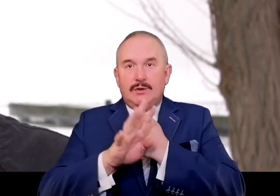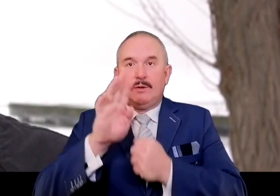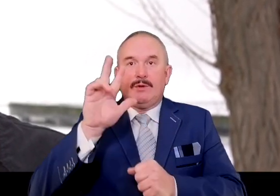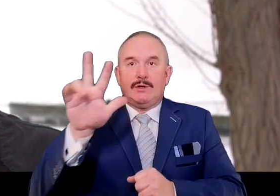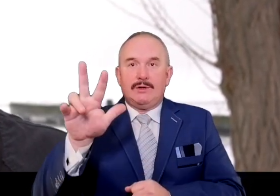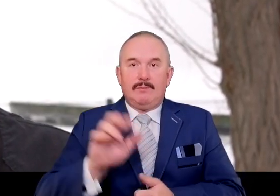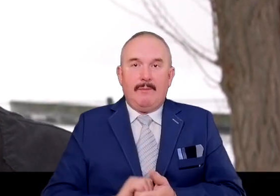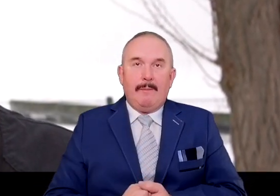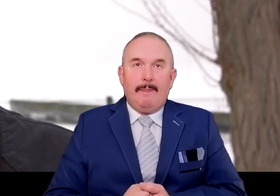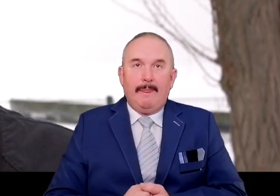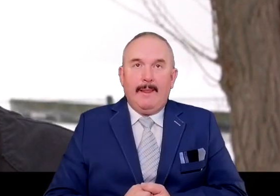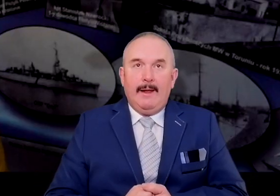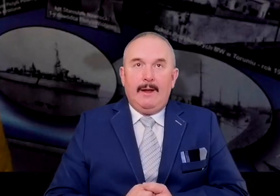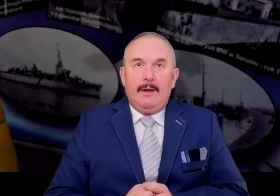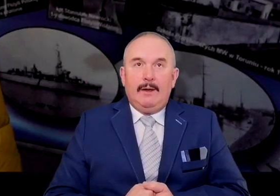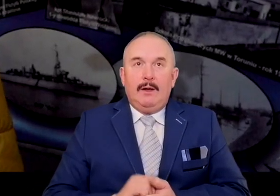1793.